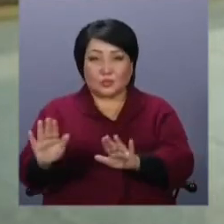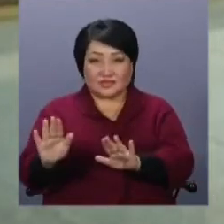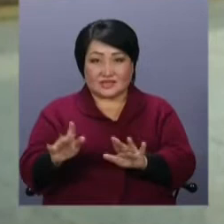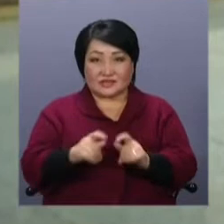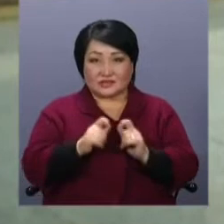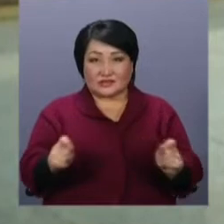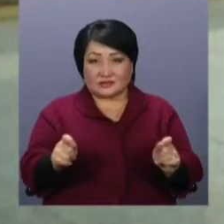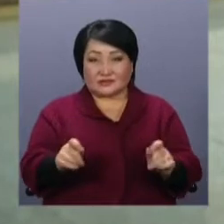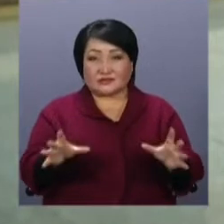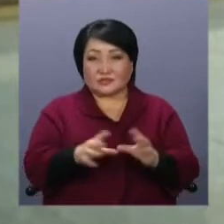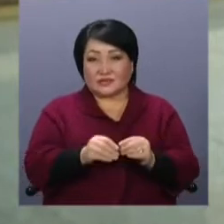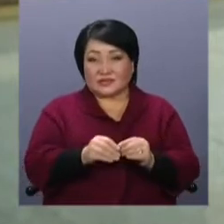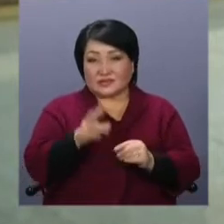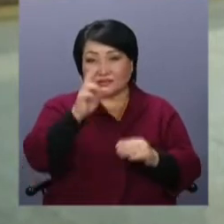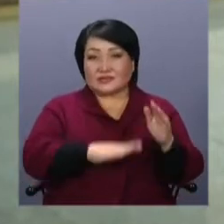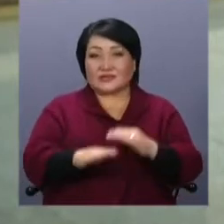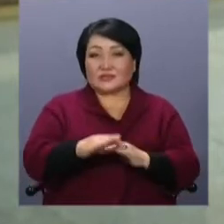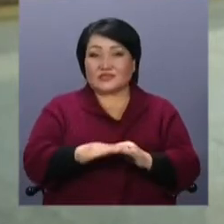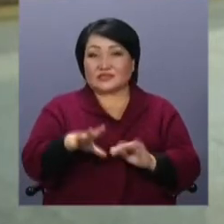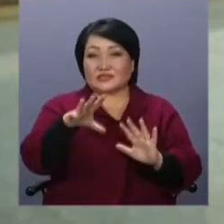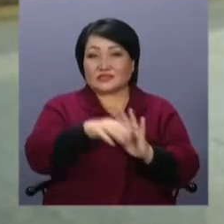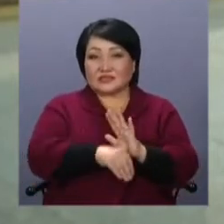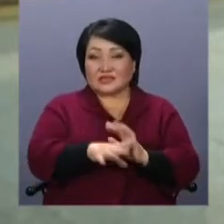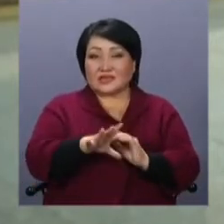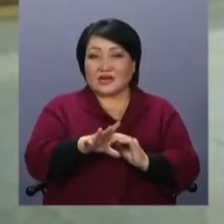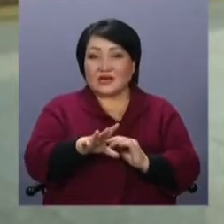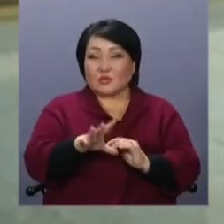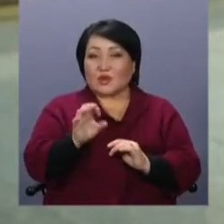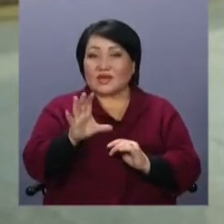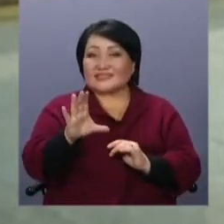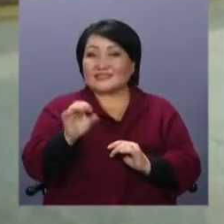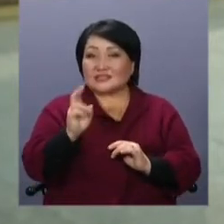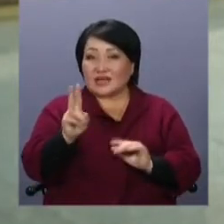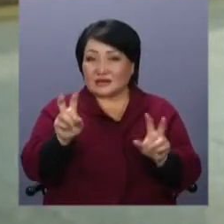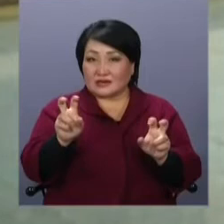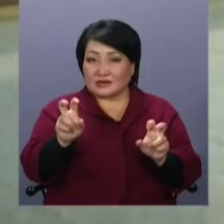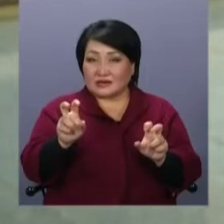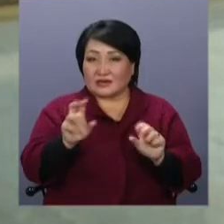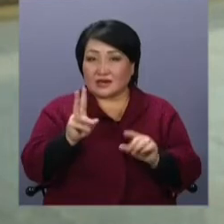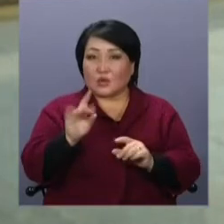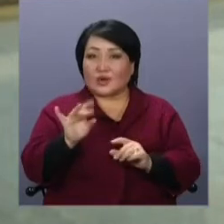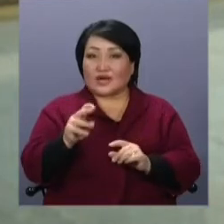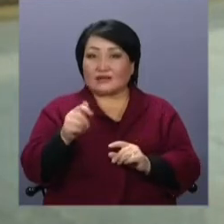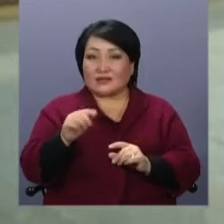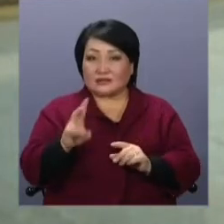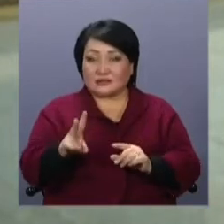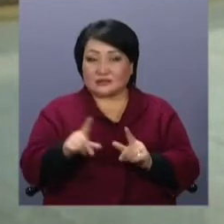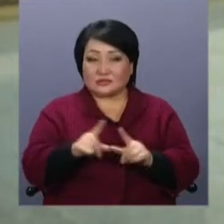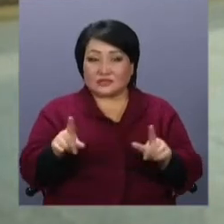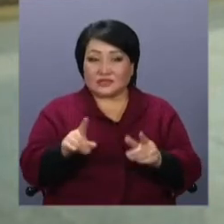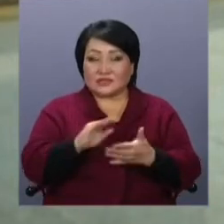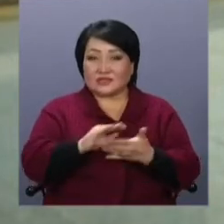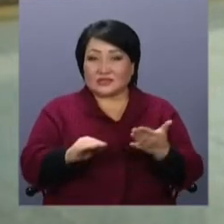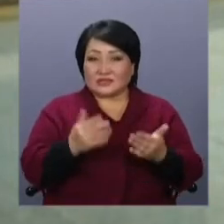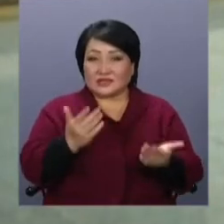еліміздің сакралды картасына енген Бола Сақ қорғандарындан ашық аспан астындағы үлкен қорық мұражай құрылады. Бұл қорық мұражайдың